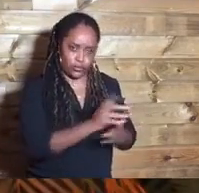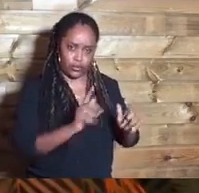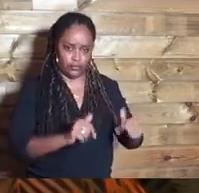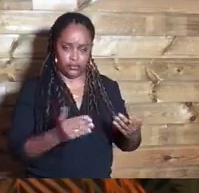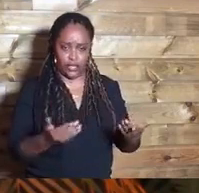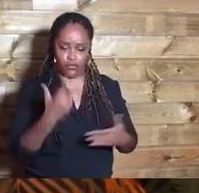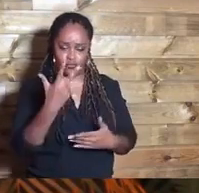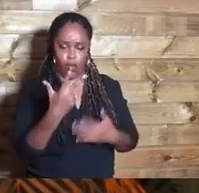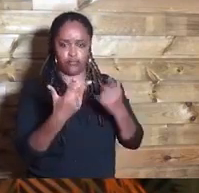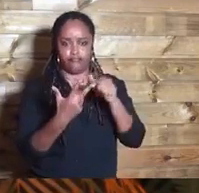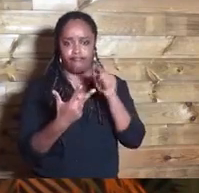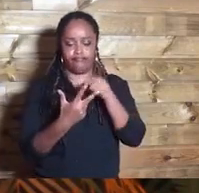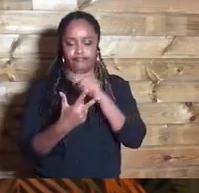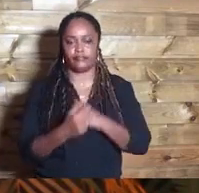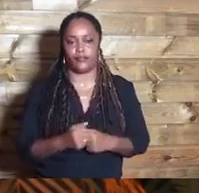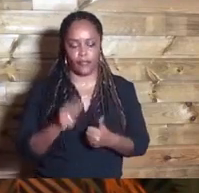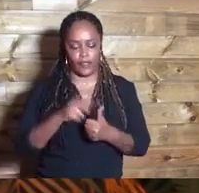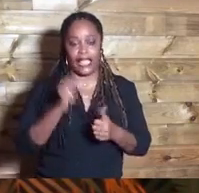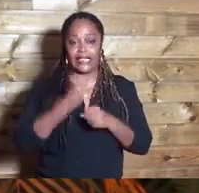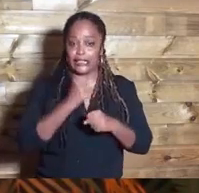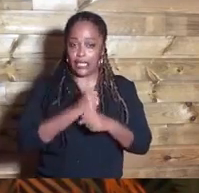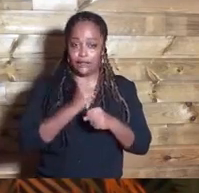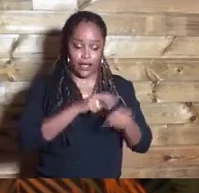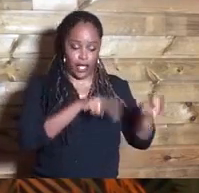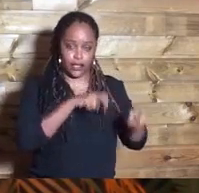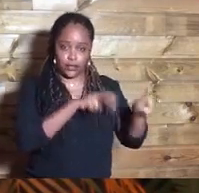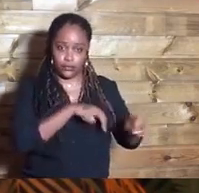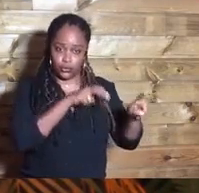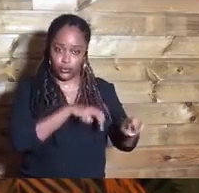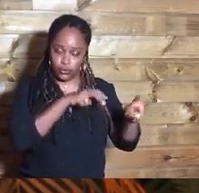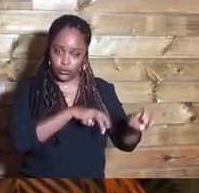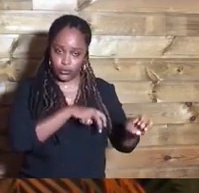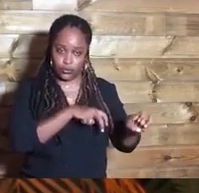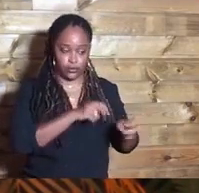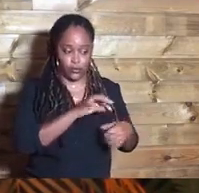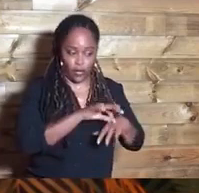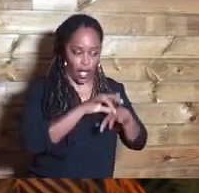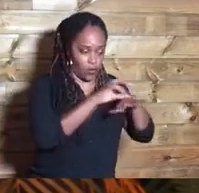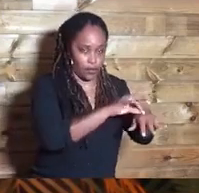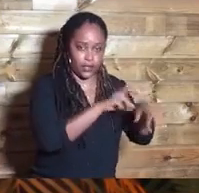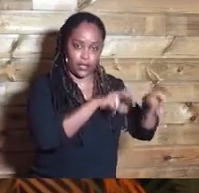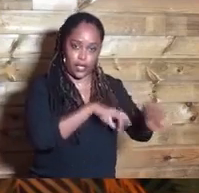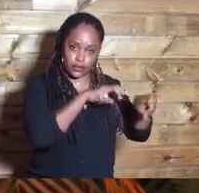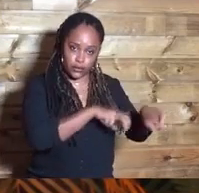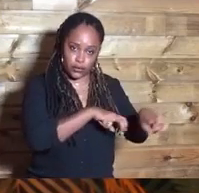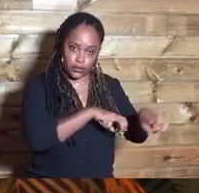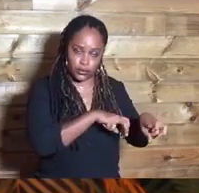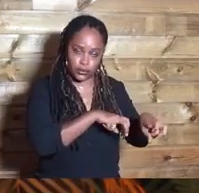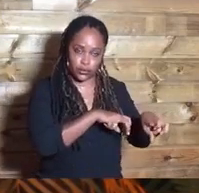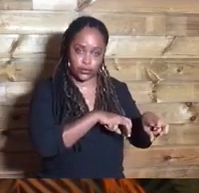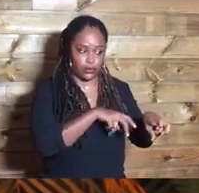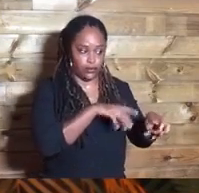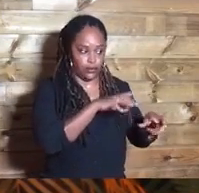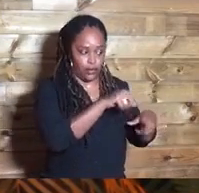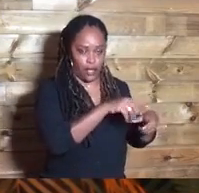dépendre de 3 piliers. Travail avec les producteurs agricoles, c'est-à-dire accompagner l'agriculteur, nous faire produire des manger qui sont bons